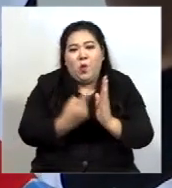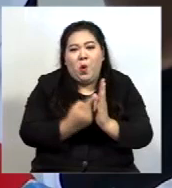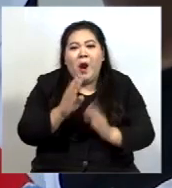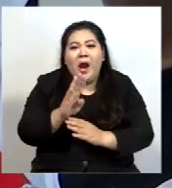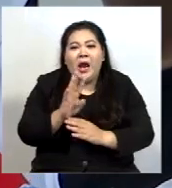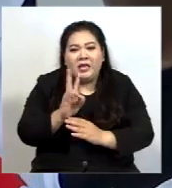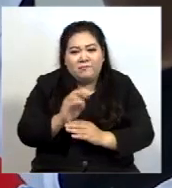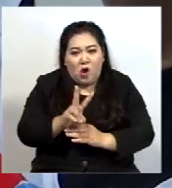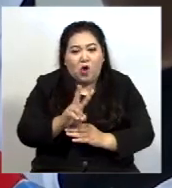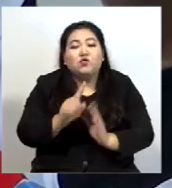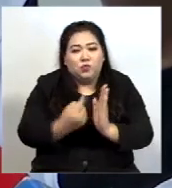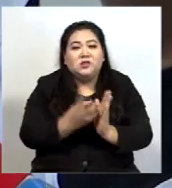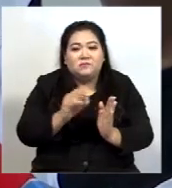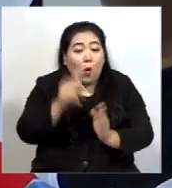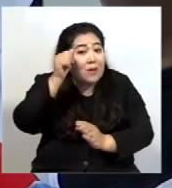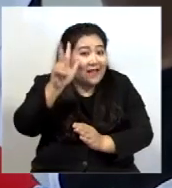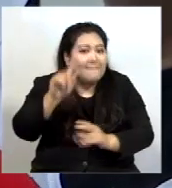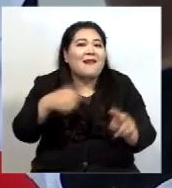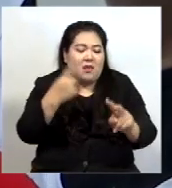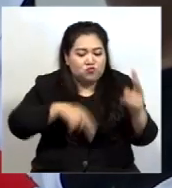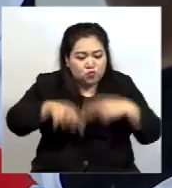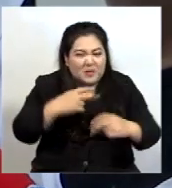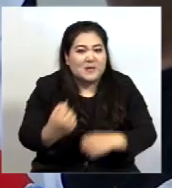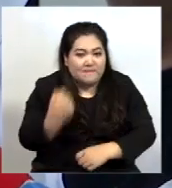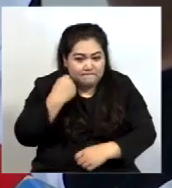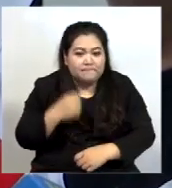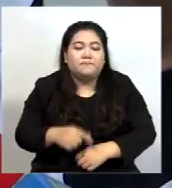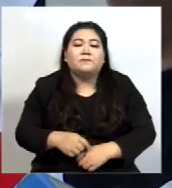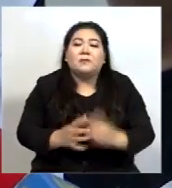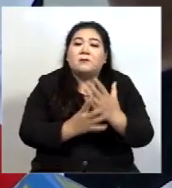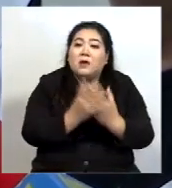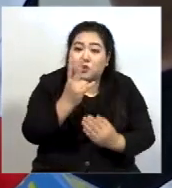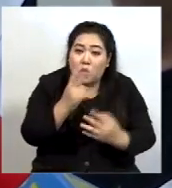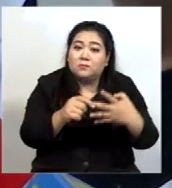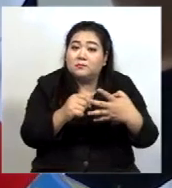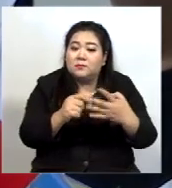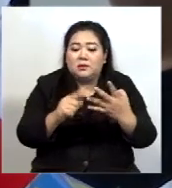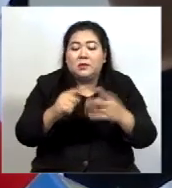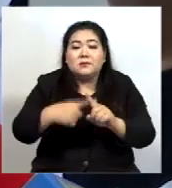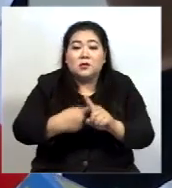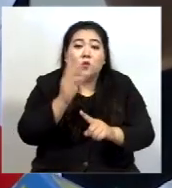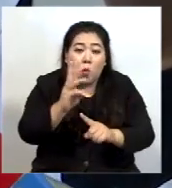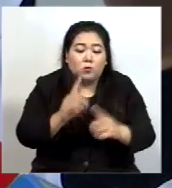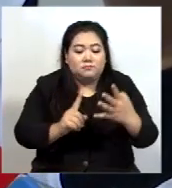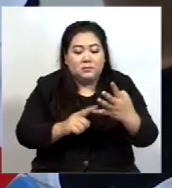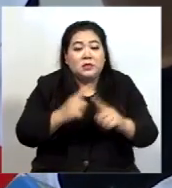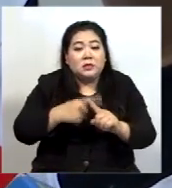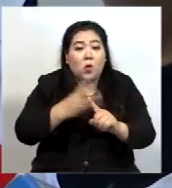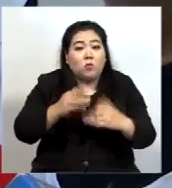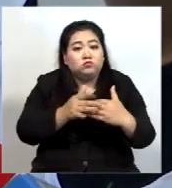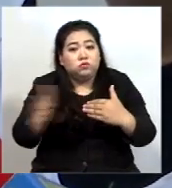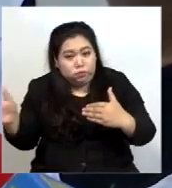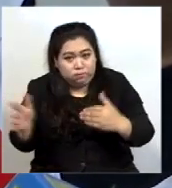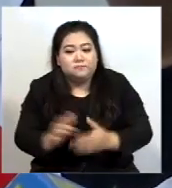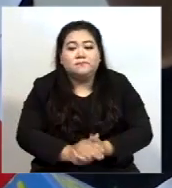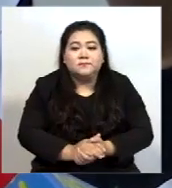3วันแรกก็ดูเข้มข้นนิดนึงนะครับภายใน2สัปดาห์นะครับภายใน6เดือนแล้วก็หลัง6เดือนซึ่งนี้เราก็พบว่าเ